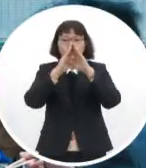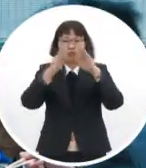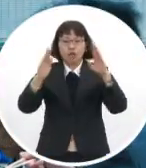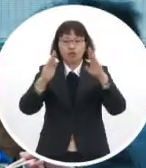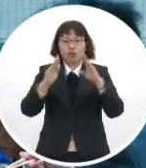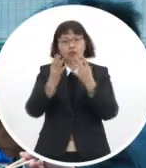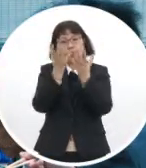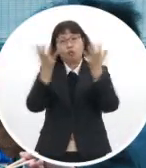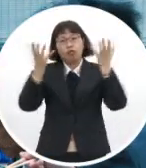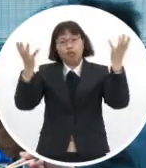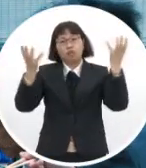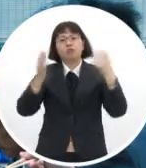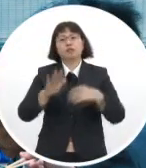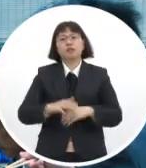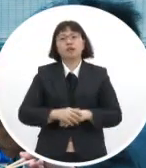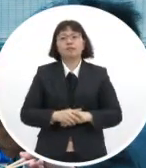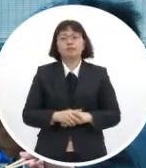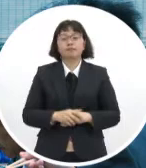盛り上がったよ。